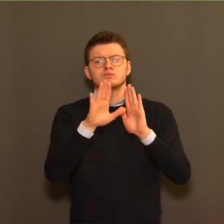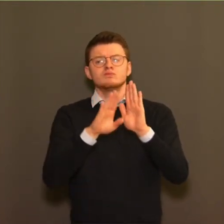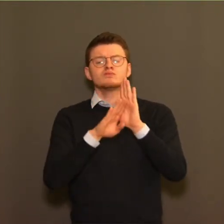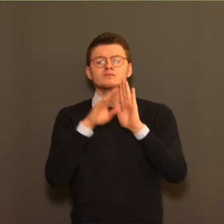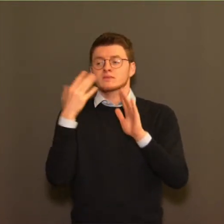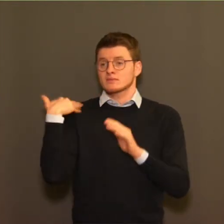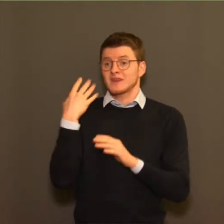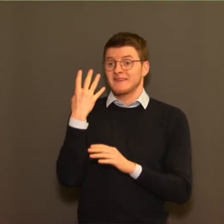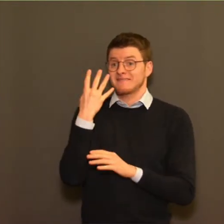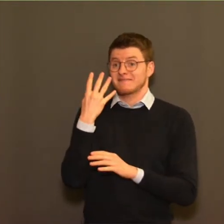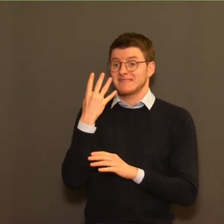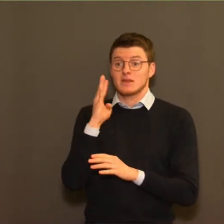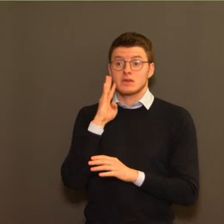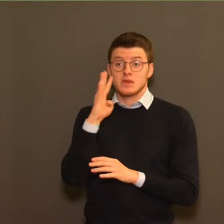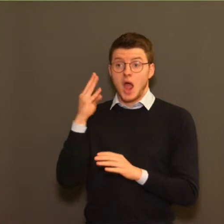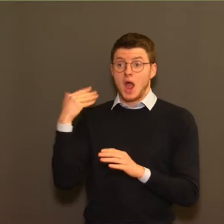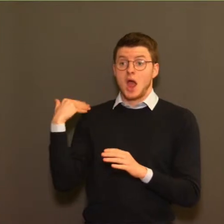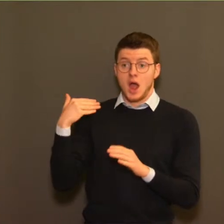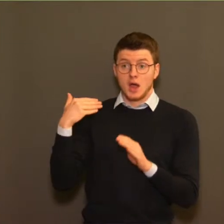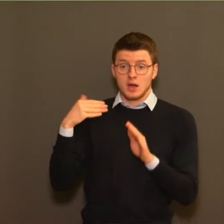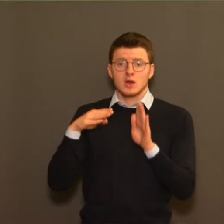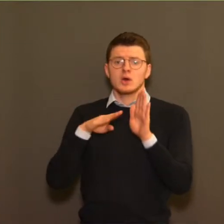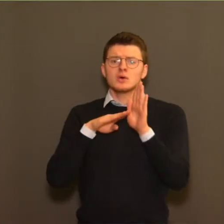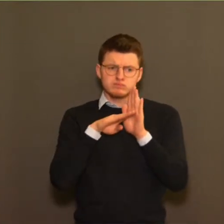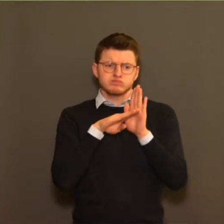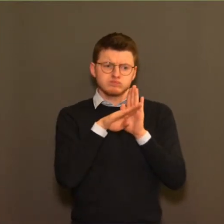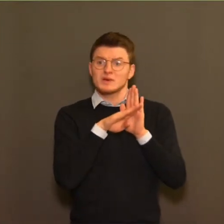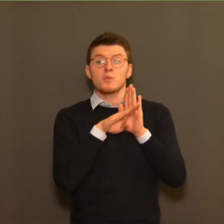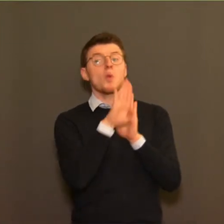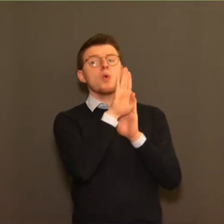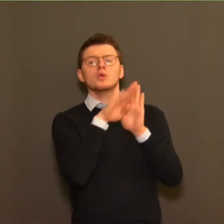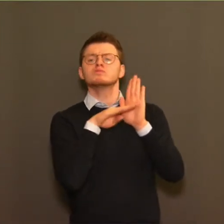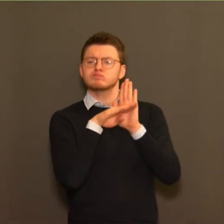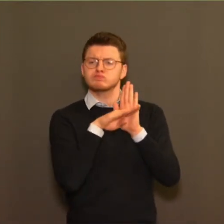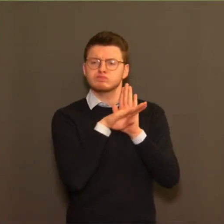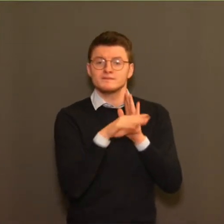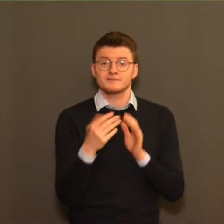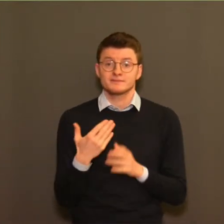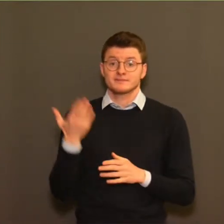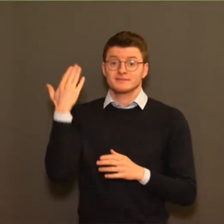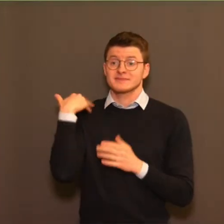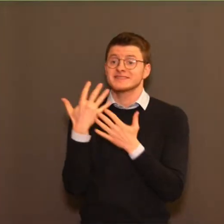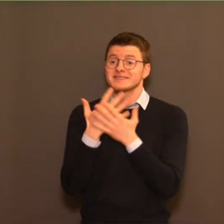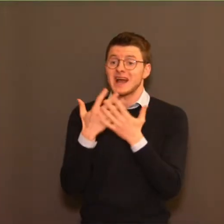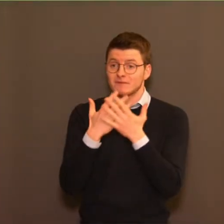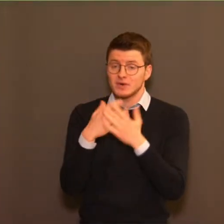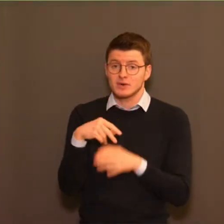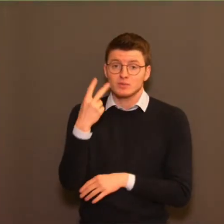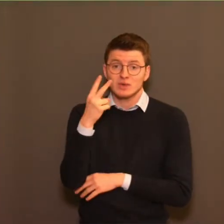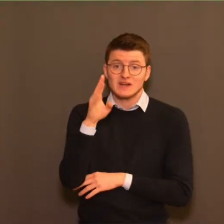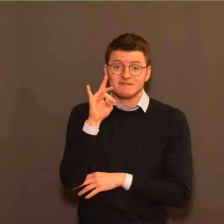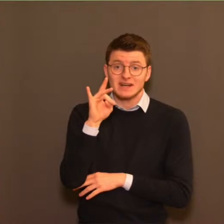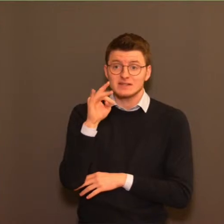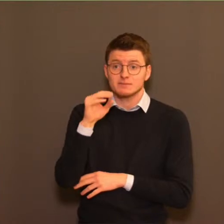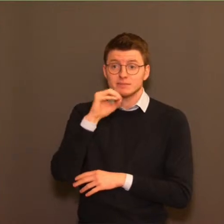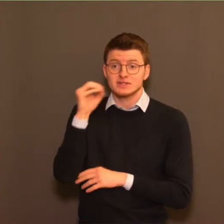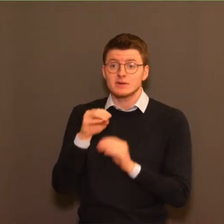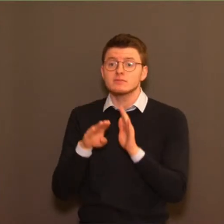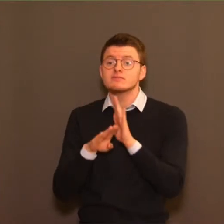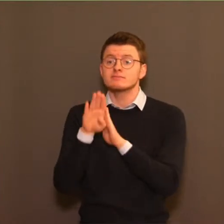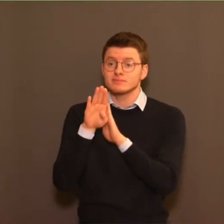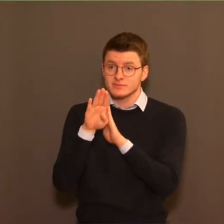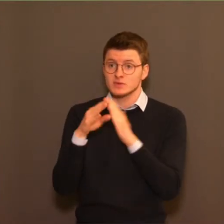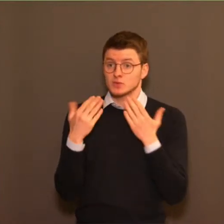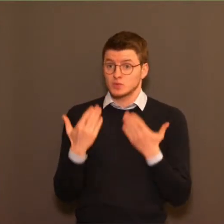is geworden. 4 dagen geleden stegen de cijfers nog met plus 42%. Nu bedraagt dit